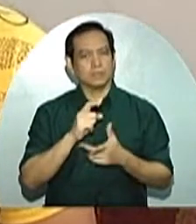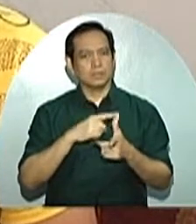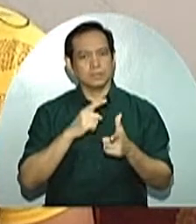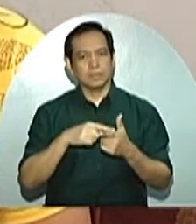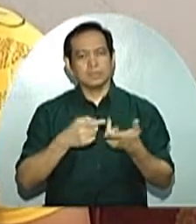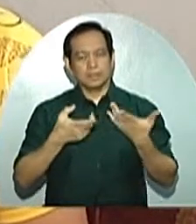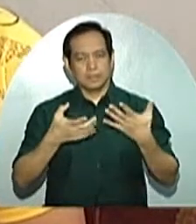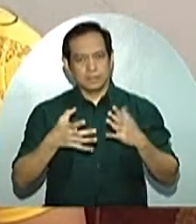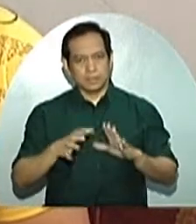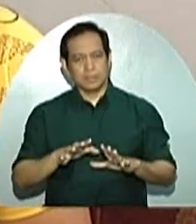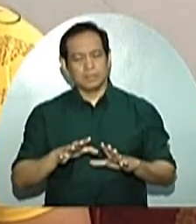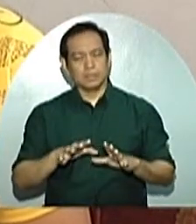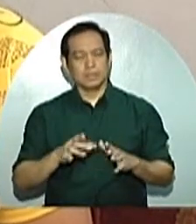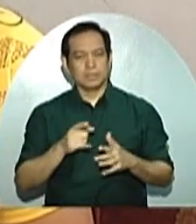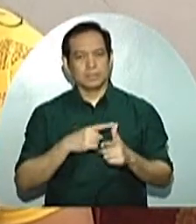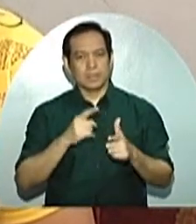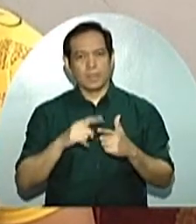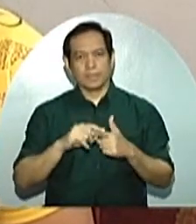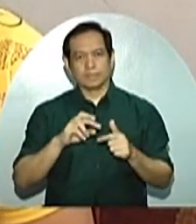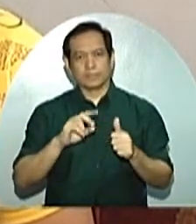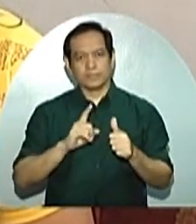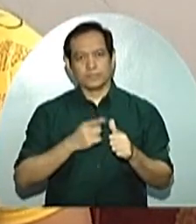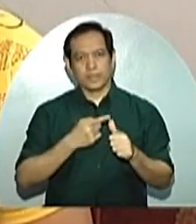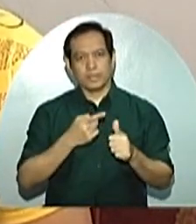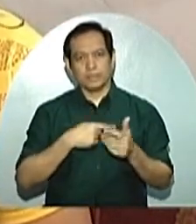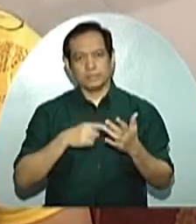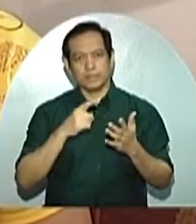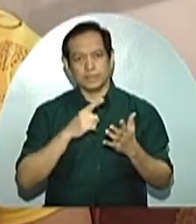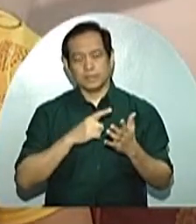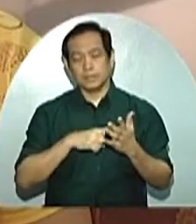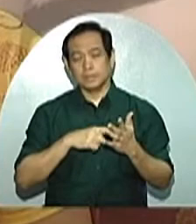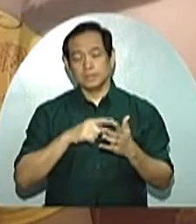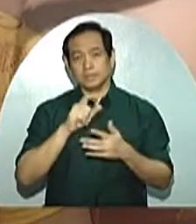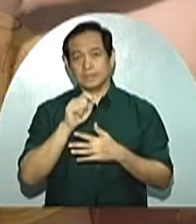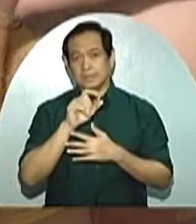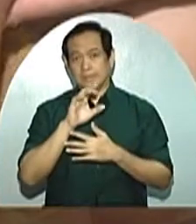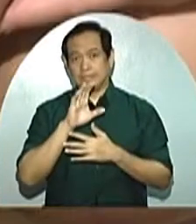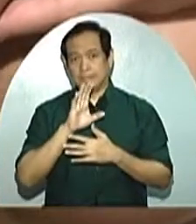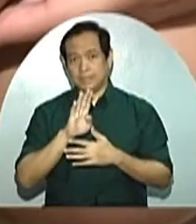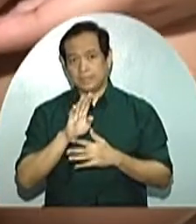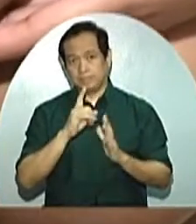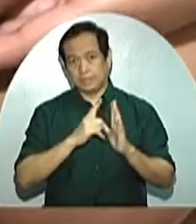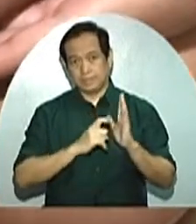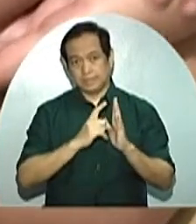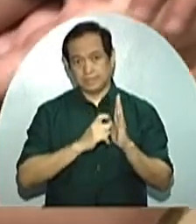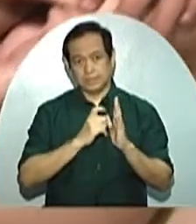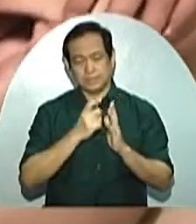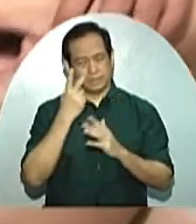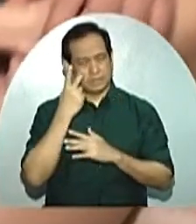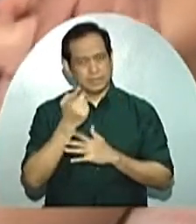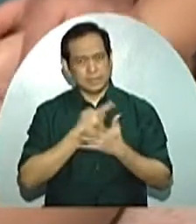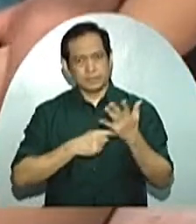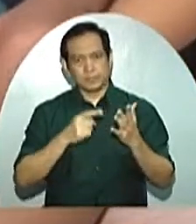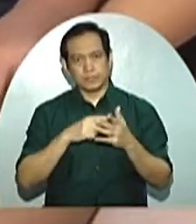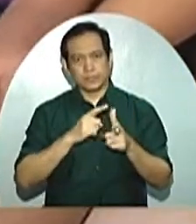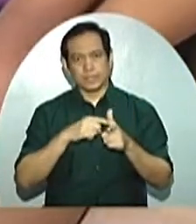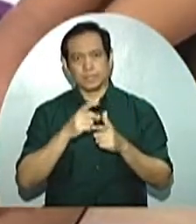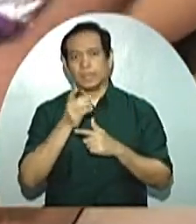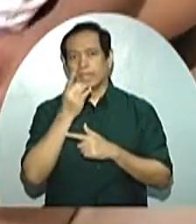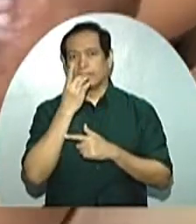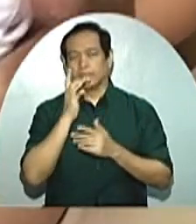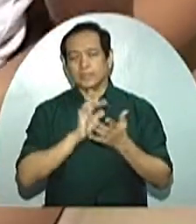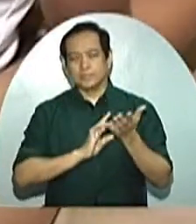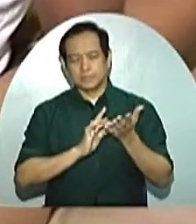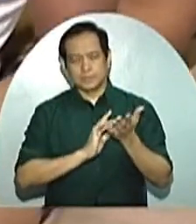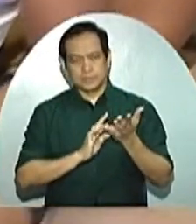po, na-workout siya. Unang nakuha po sa kanyang sakit, TB daw po. Nung nagiinuman na po siya ng